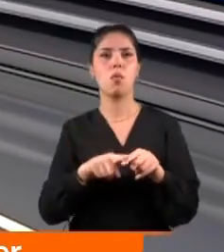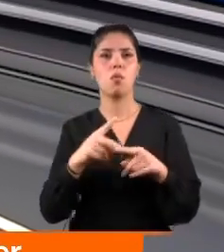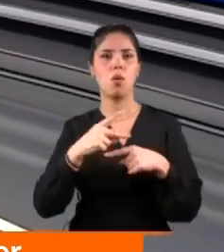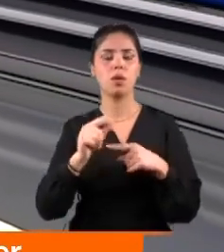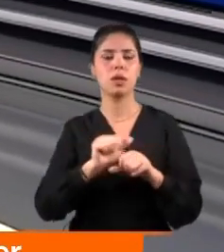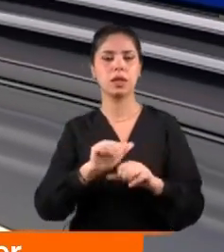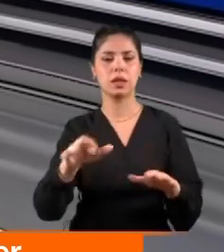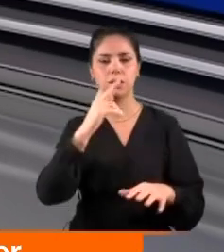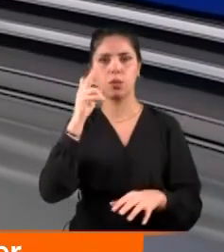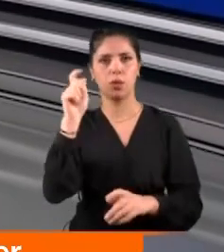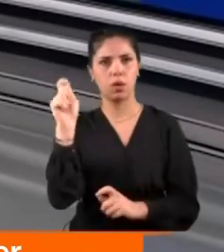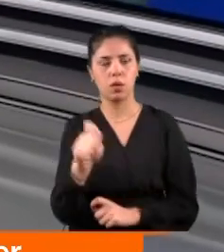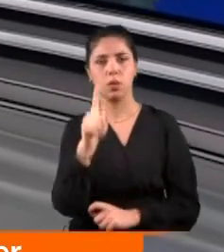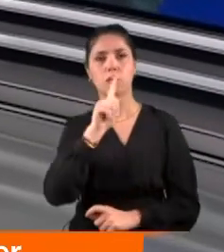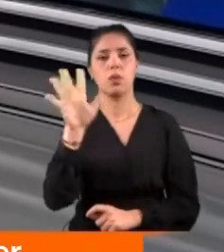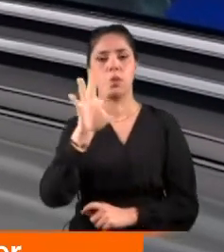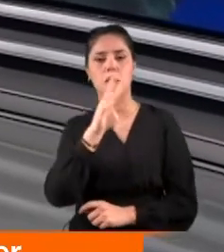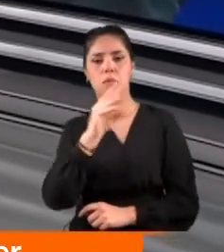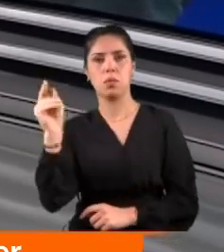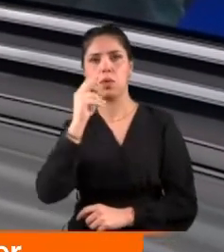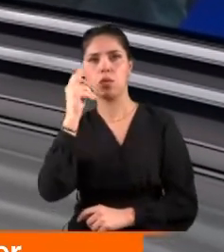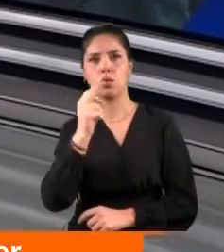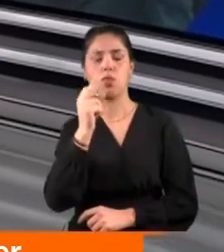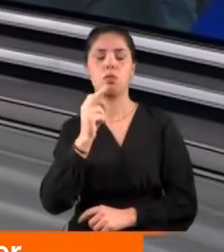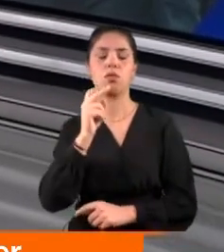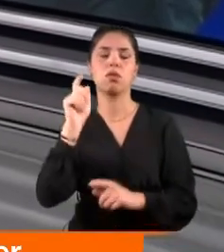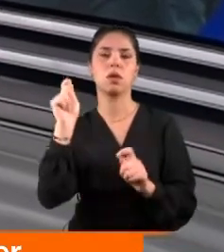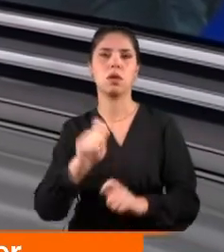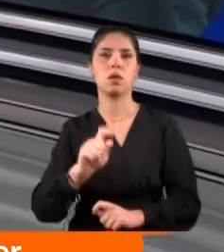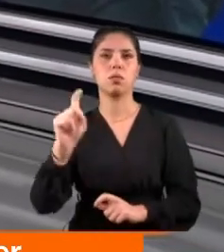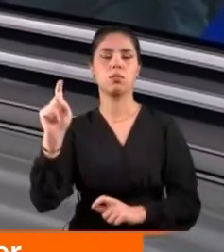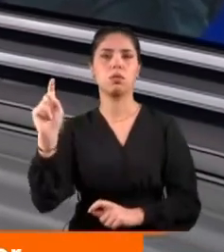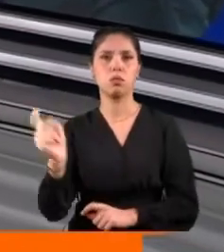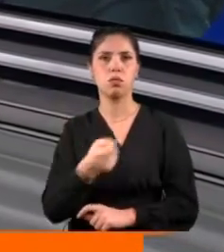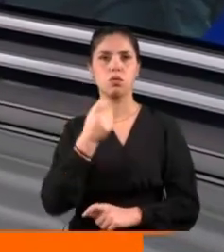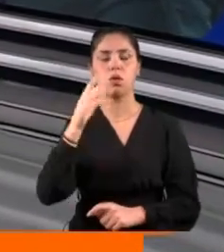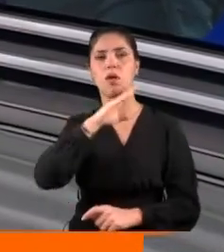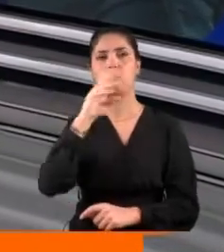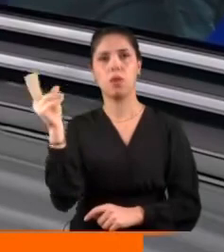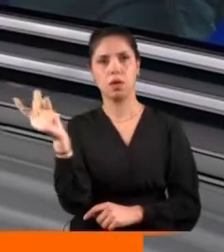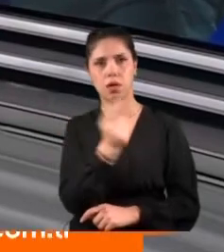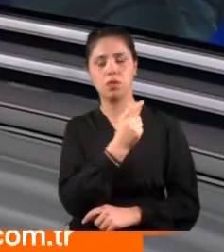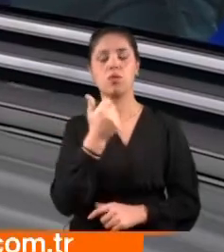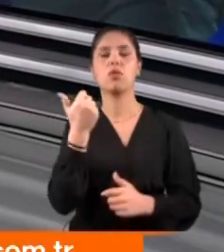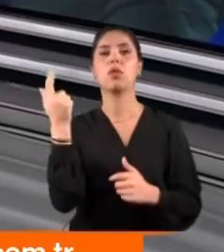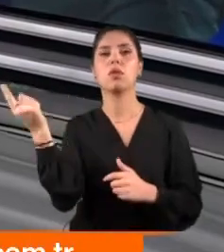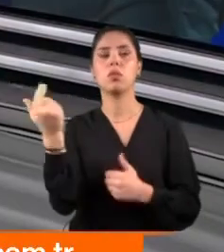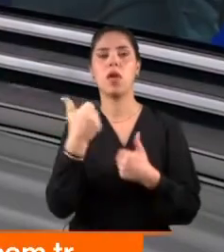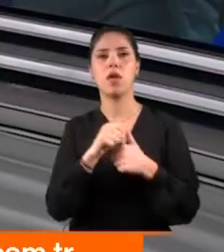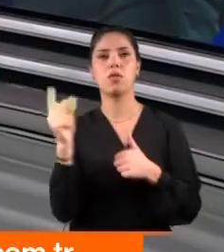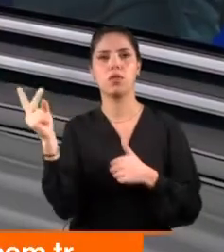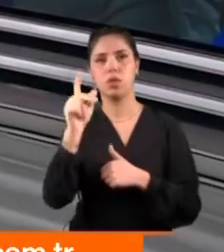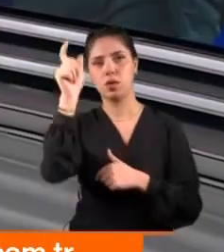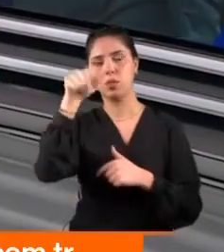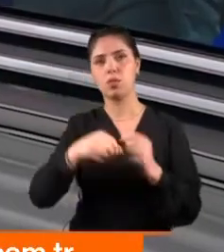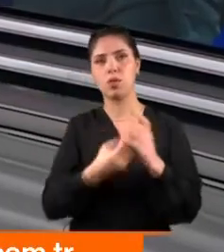dolandırdığı ve 150 milyon liralık vurguna imza attığı da ortaya çıkmıştı. Yurt dışına kaçan sosyal medya fenomeni ve eşi bu sabaha karşı